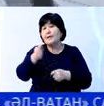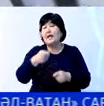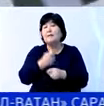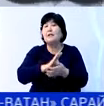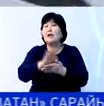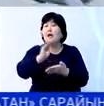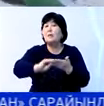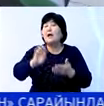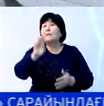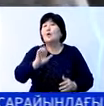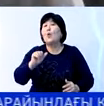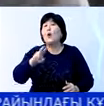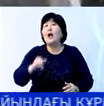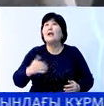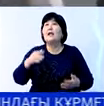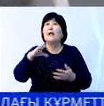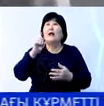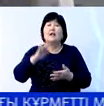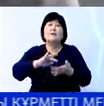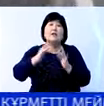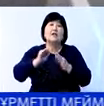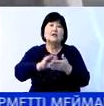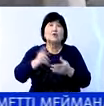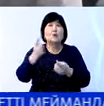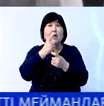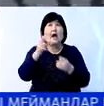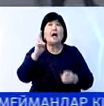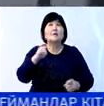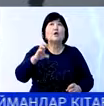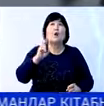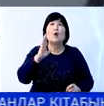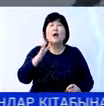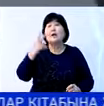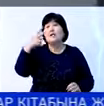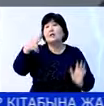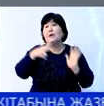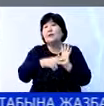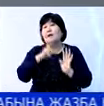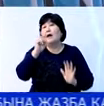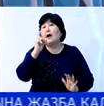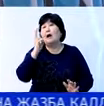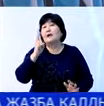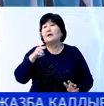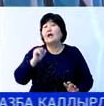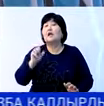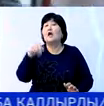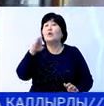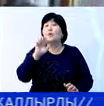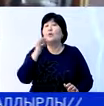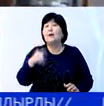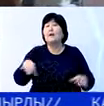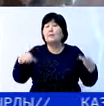баспасөз хатшысы Берік Уәли әлеуметтік желіде жазды. Оның хабарлауынша Қасым-Жомарт Тоқаев 28 қаңтарда Дубайда Біріккен Араб